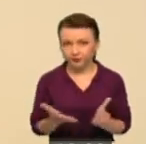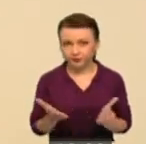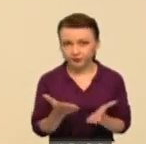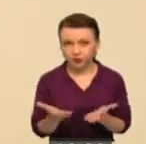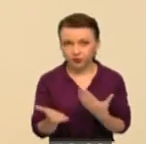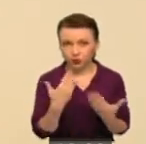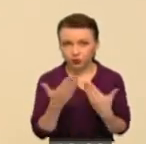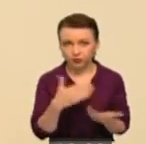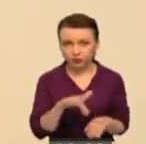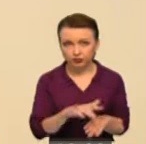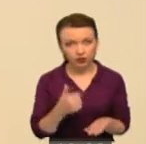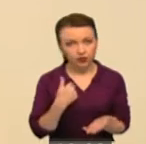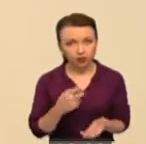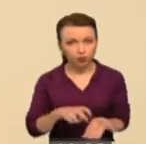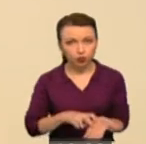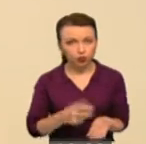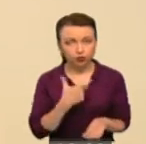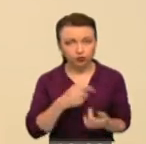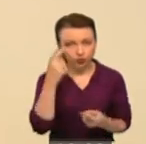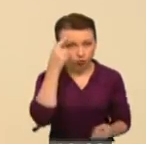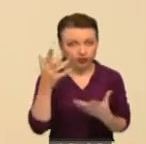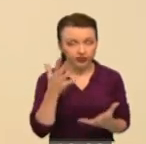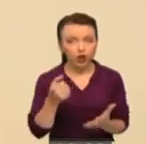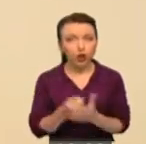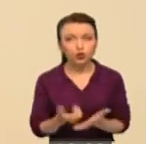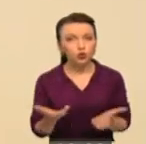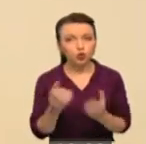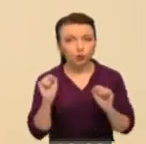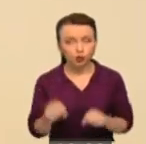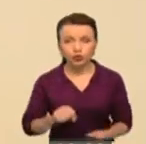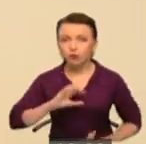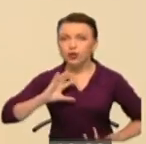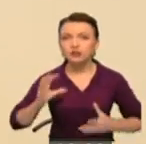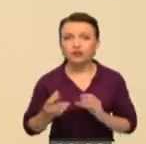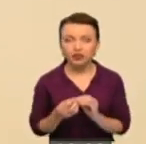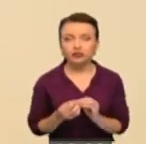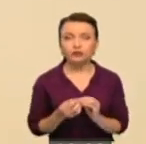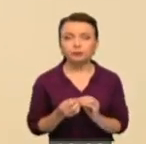міста. Я боюсь собі навіть уявити, до чого може призвести